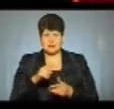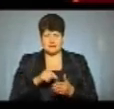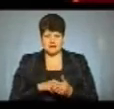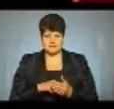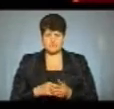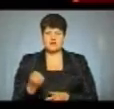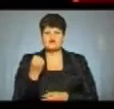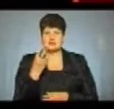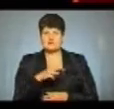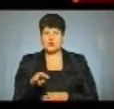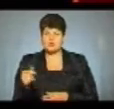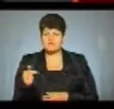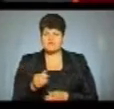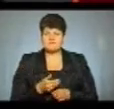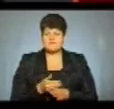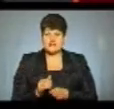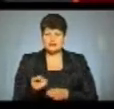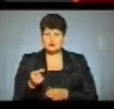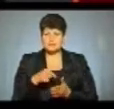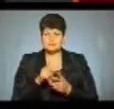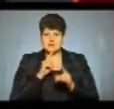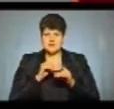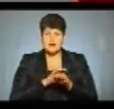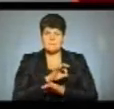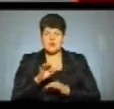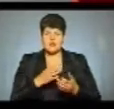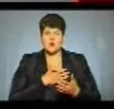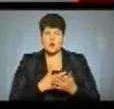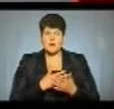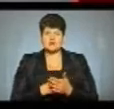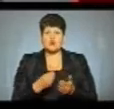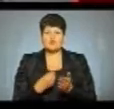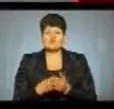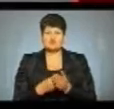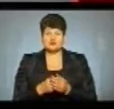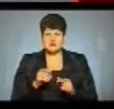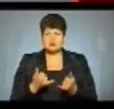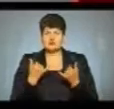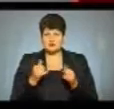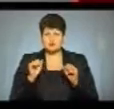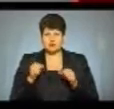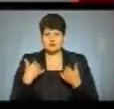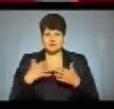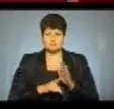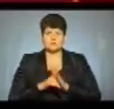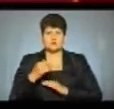14 мільйонів гривень виділила Тернопільська міськрада на проєкти громадського бюджету. Відсьогодні за них можна голосувати.